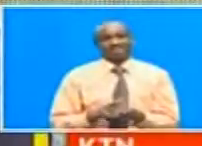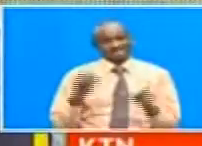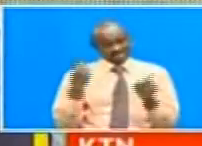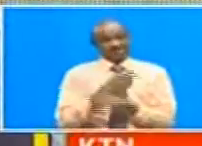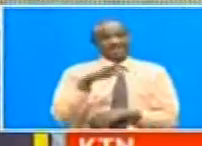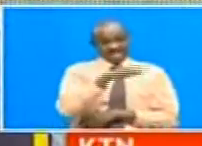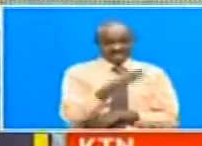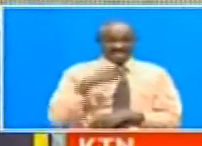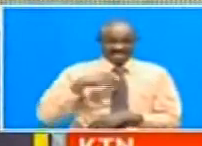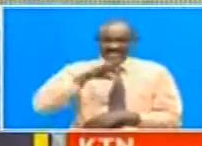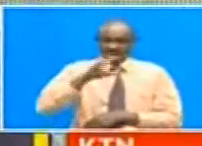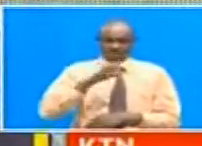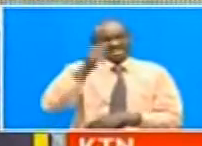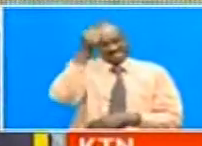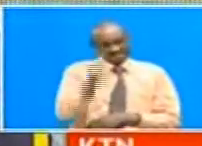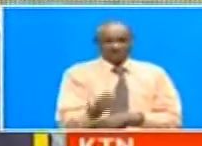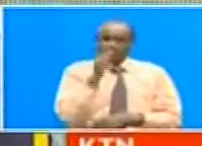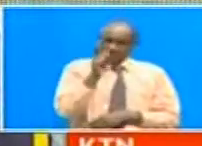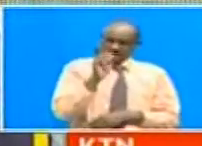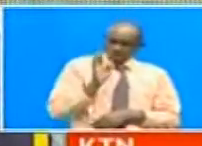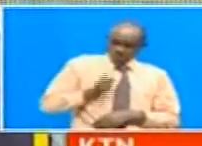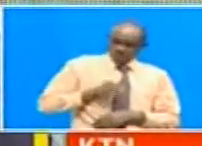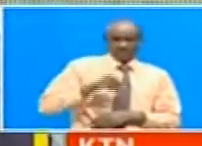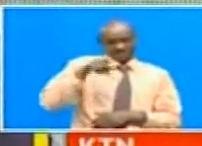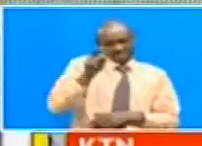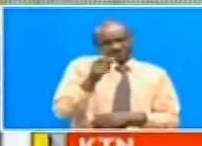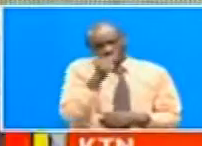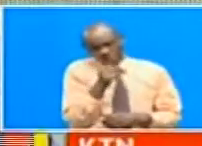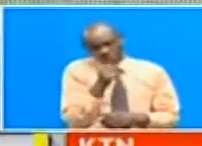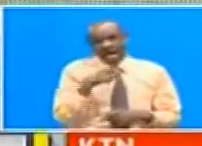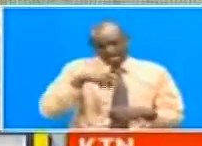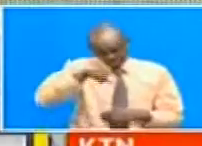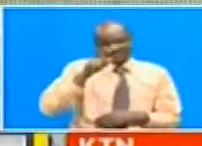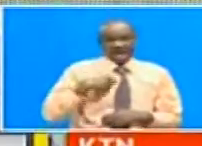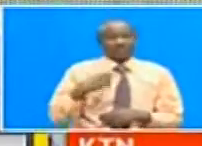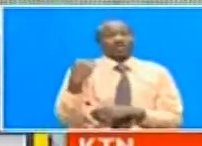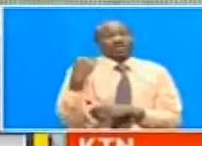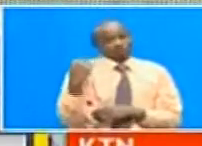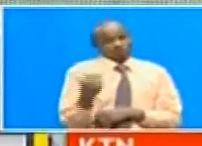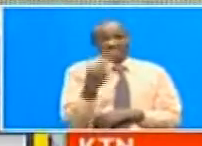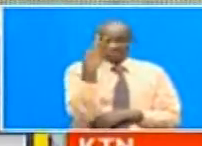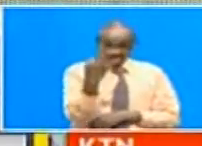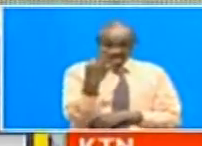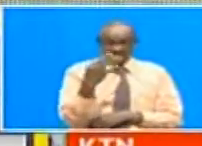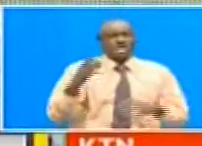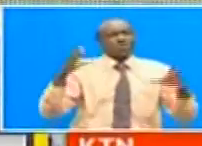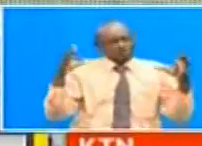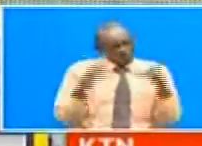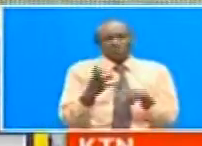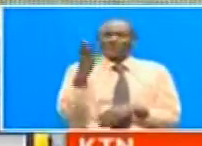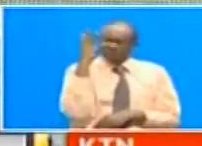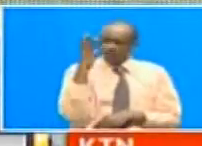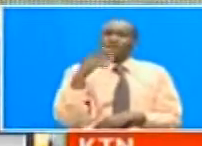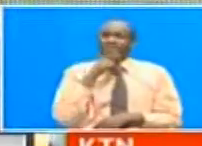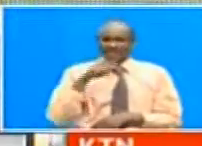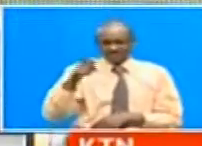Kwingineko mtazamaji, katika kaunti ya Kajiado, mwanamke mmoja wa makamu ambaye ana watoto watatu amebakwa na genge la watu wanne